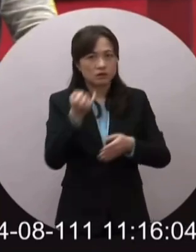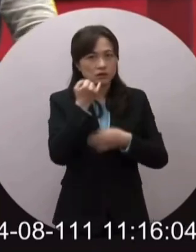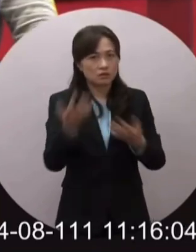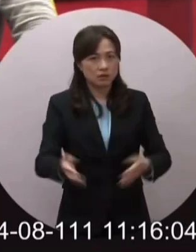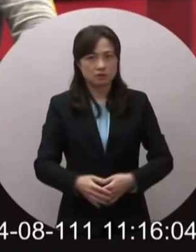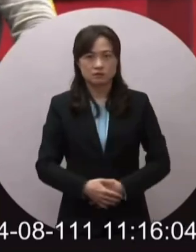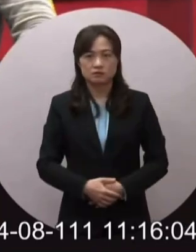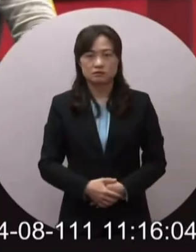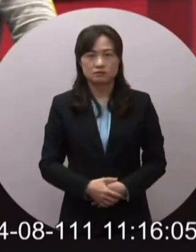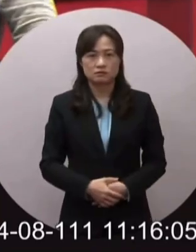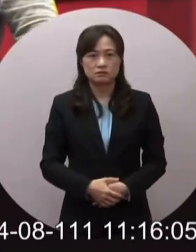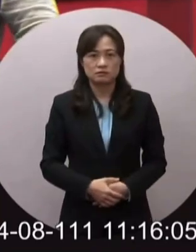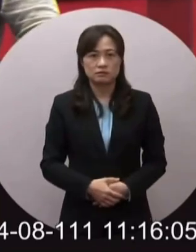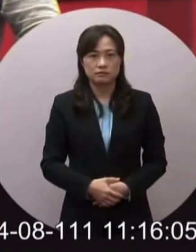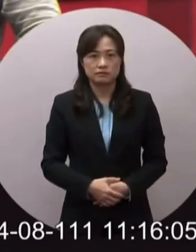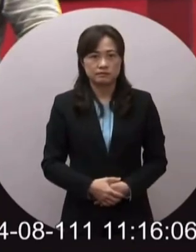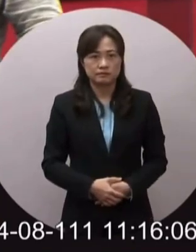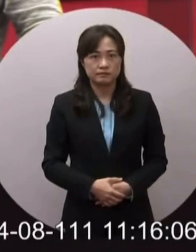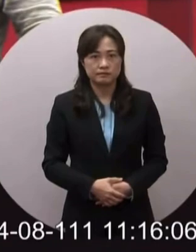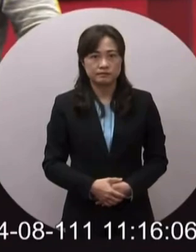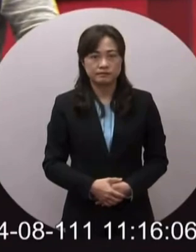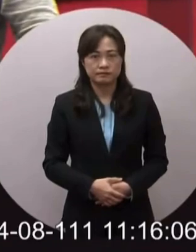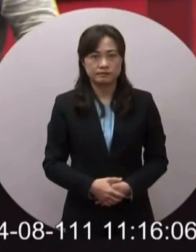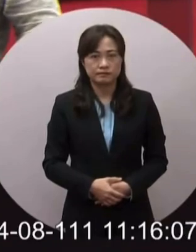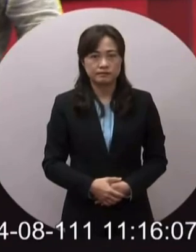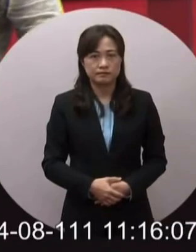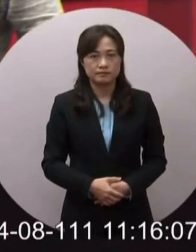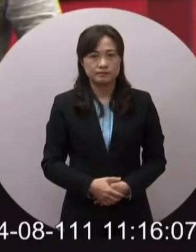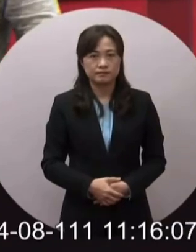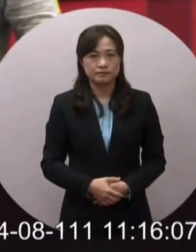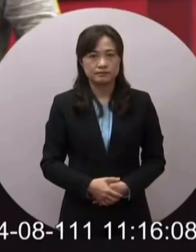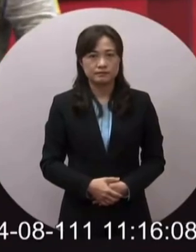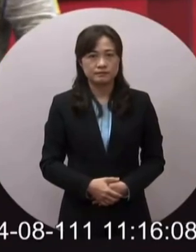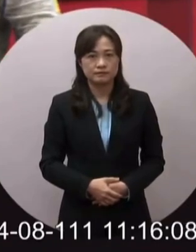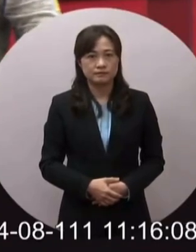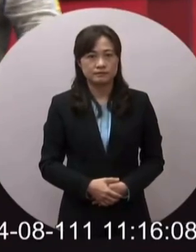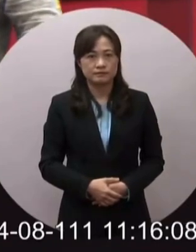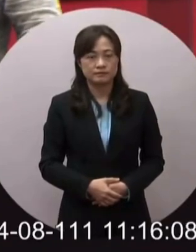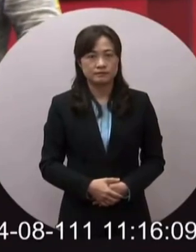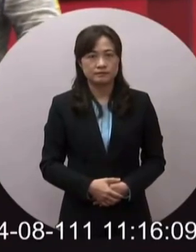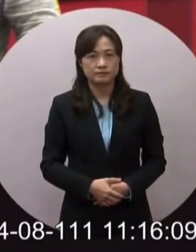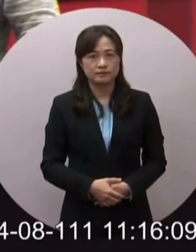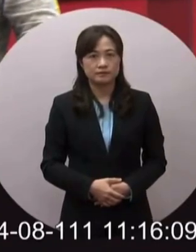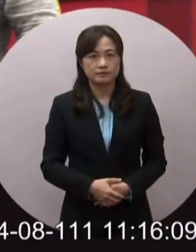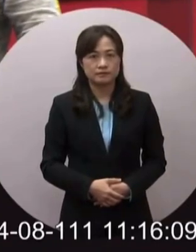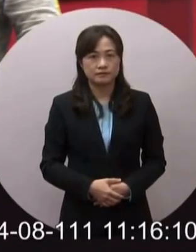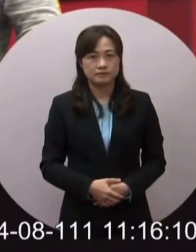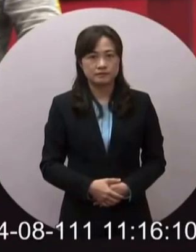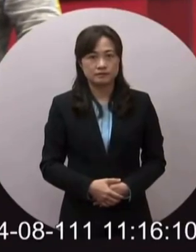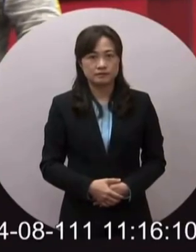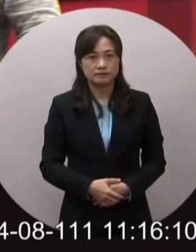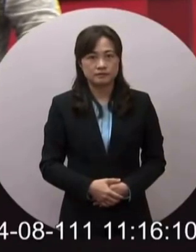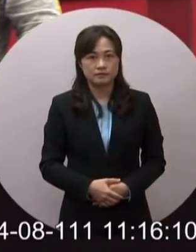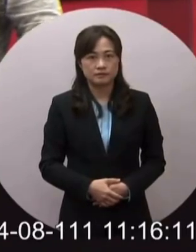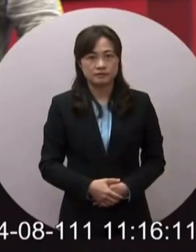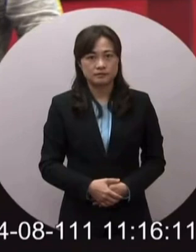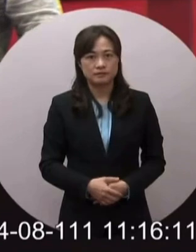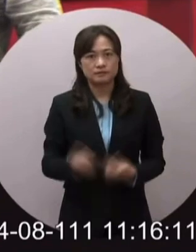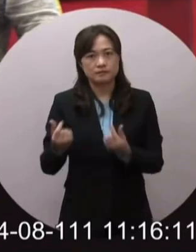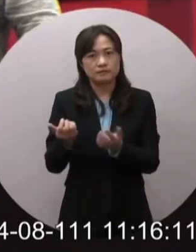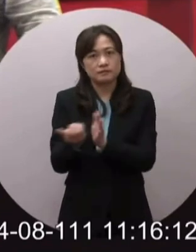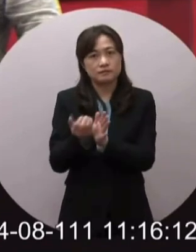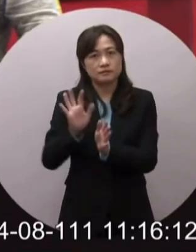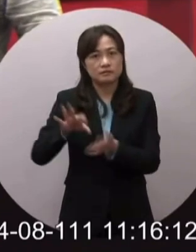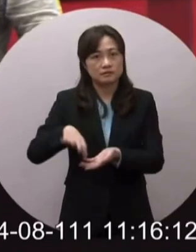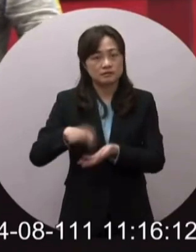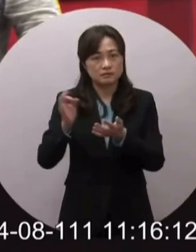我觉得这本来就应该这样，往这一方面也都应该加入。 这一些确实要这样啊。 就像我们刚刚讲，